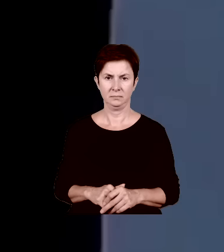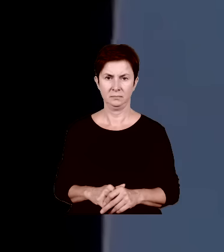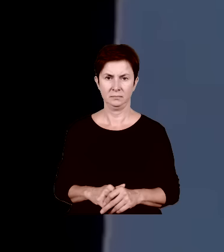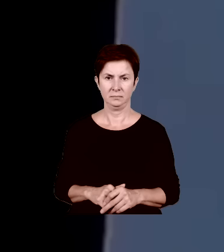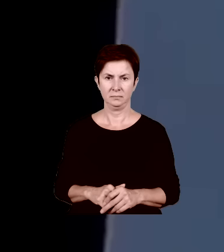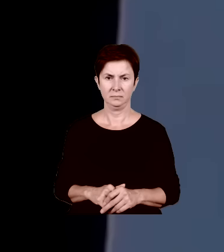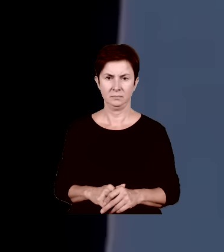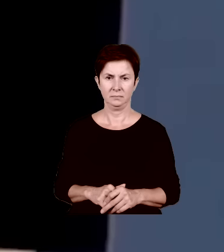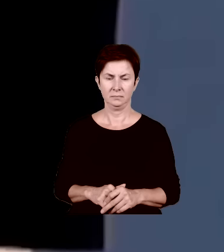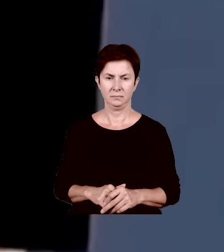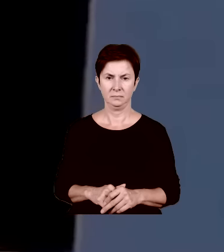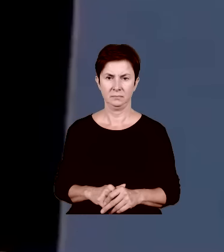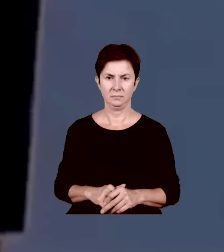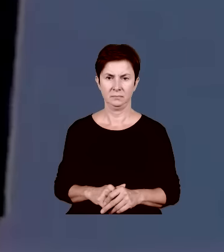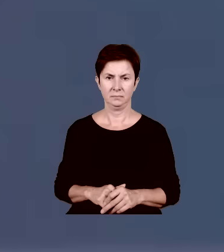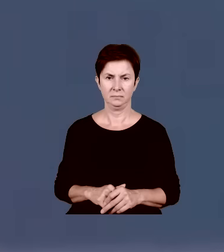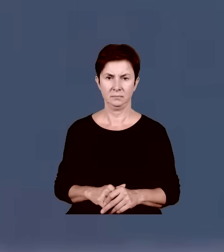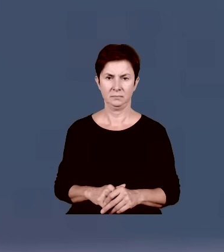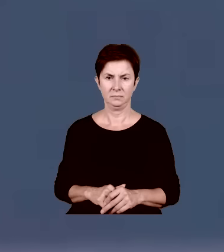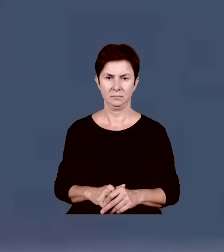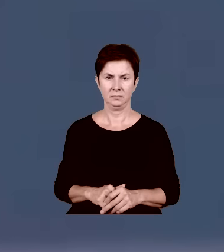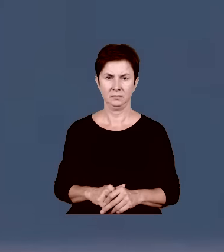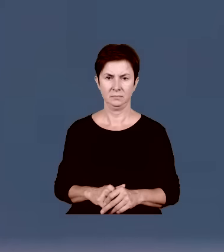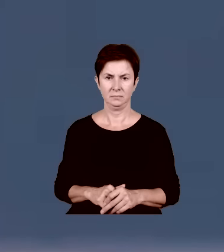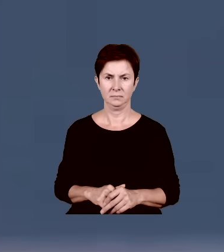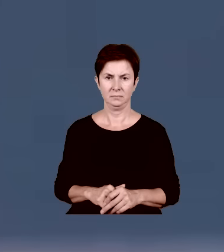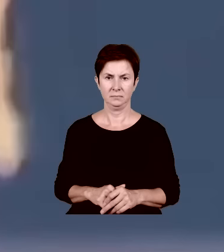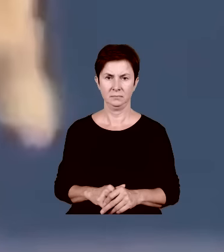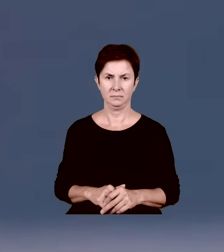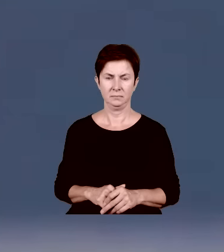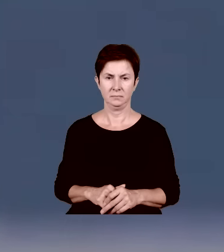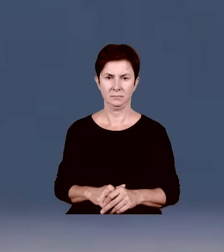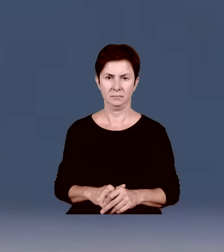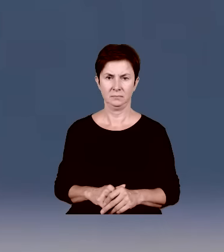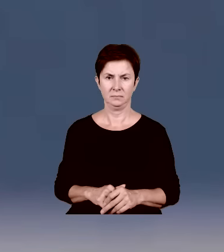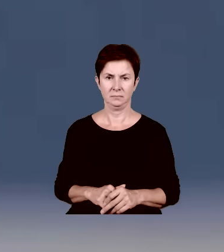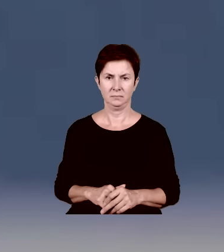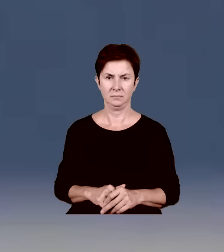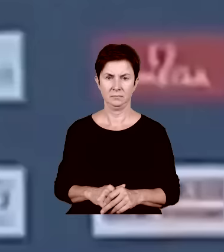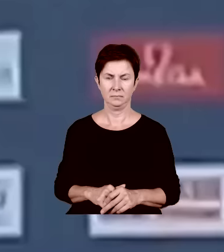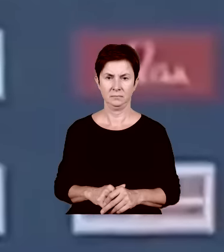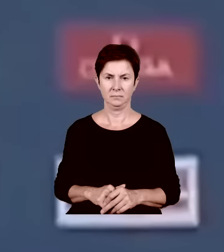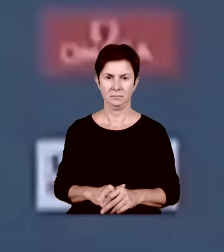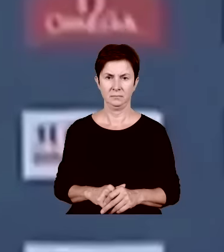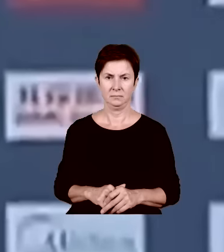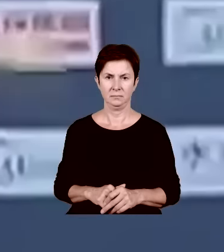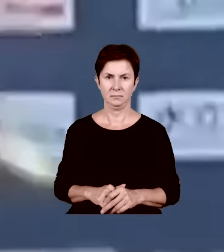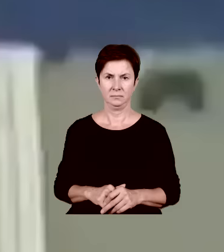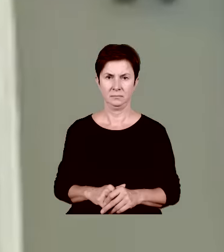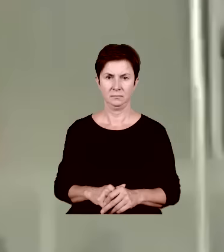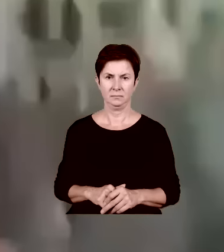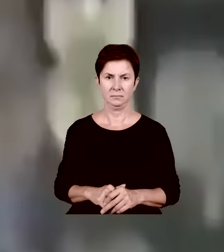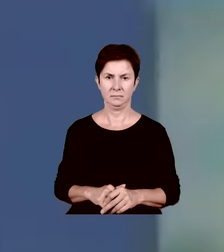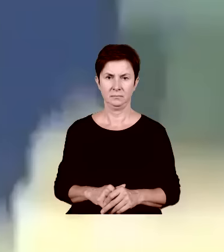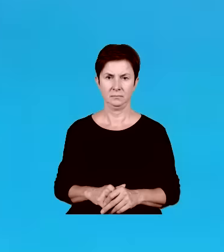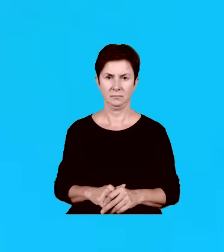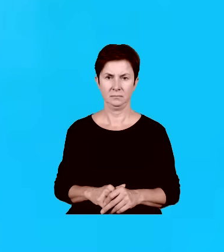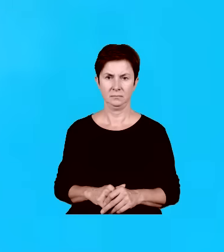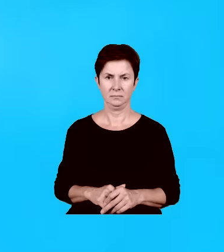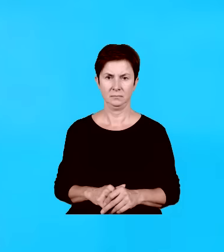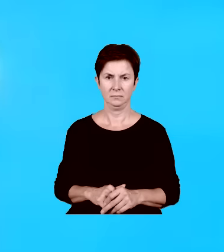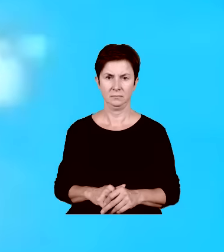دقت بالایی میخواد این کار. بلند میشه روی پنجه پا. قامتی کشیده داره و رها میکنه سه